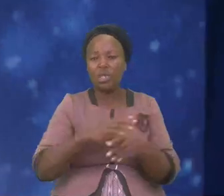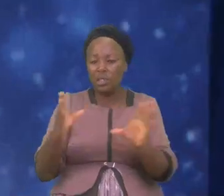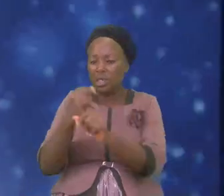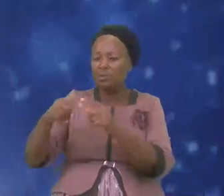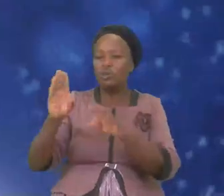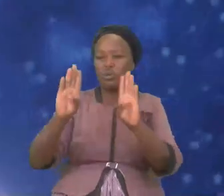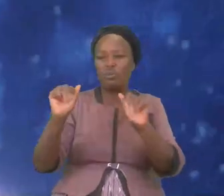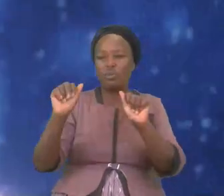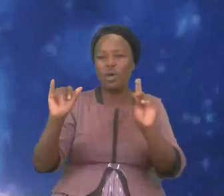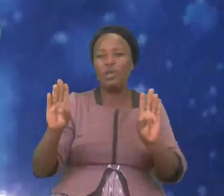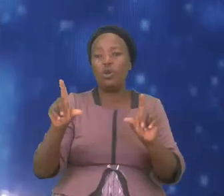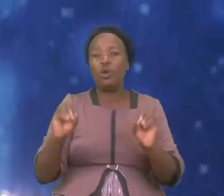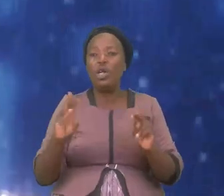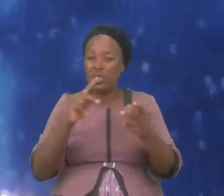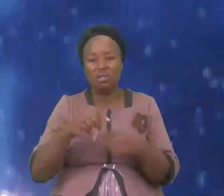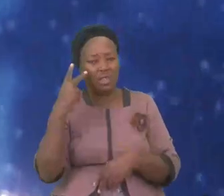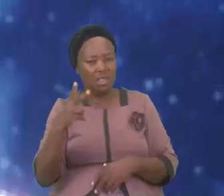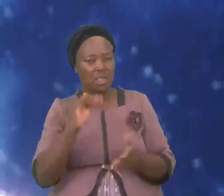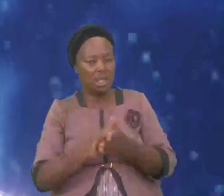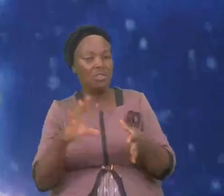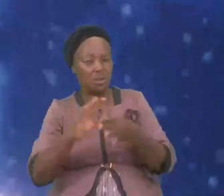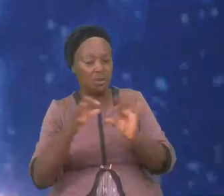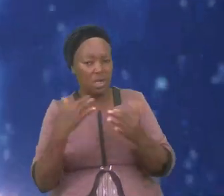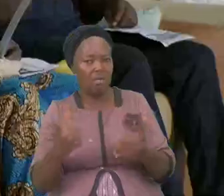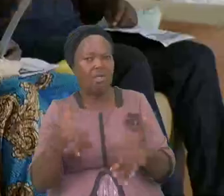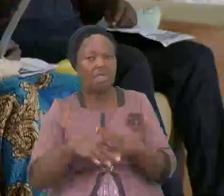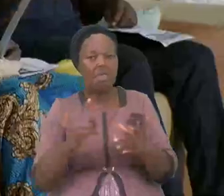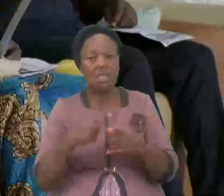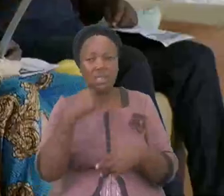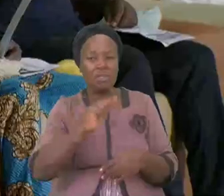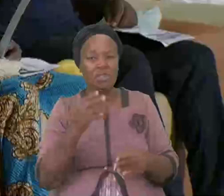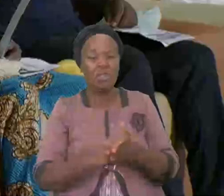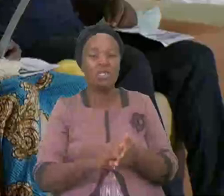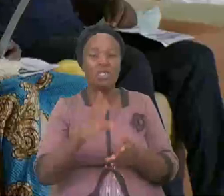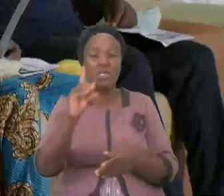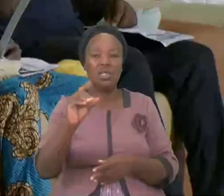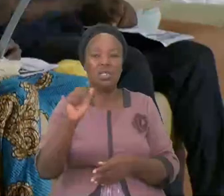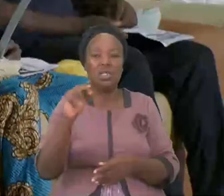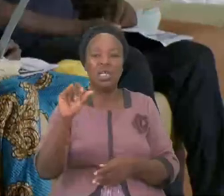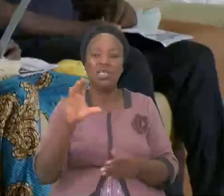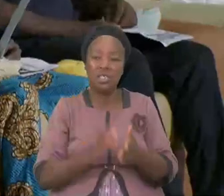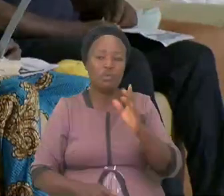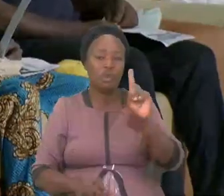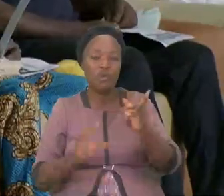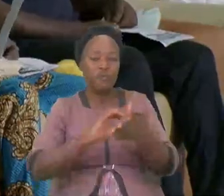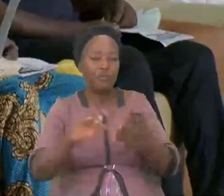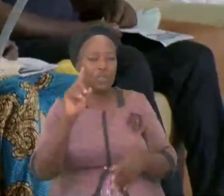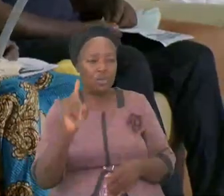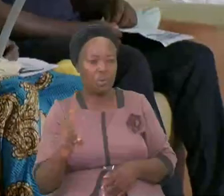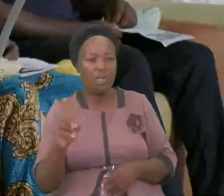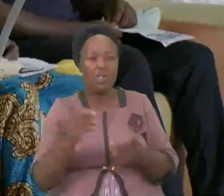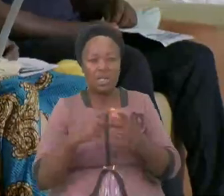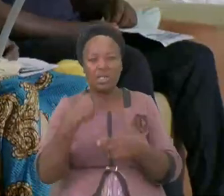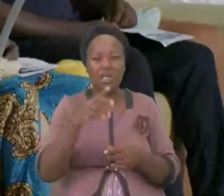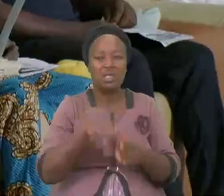Babylone. Laissez-moi vous lire l'histoire. En Daniel chapitre 1, verset 1. Verset 1,